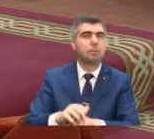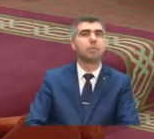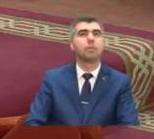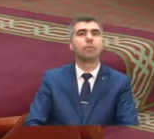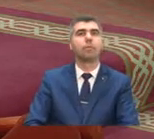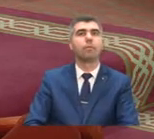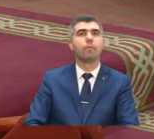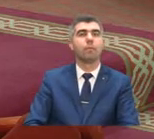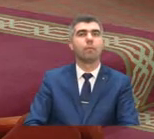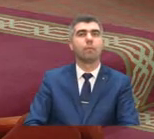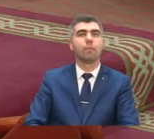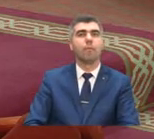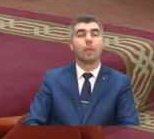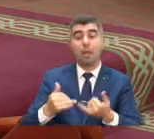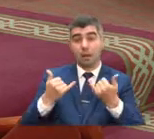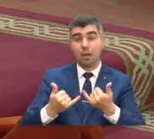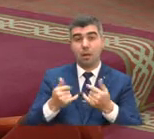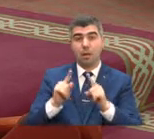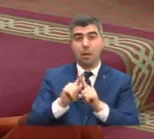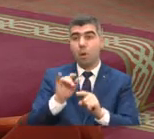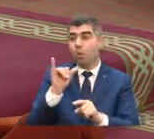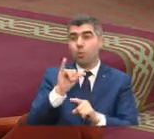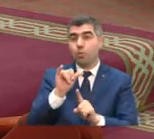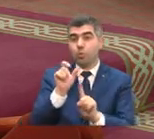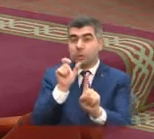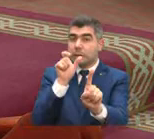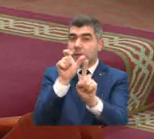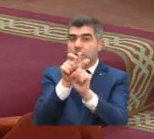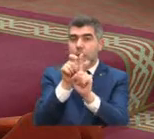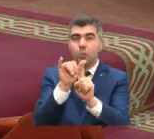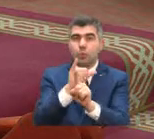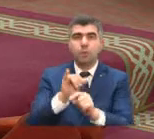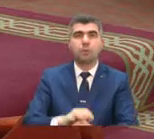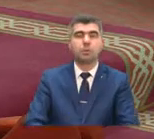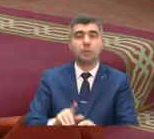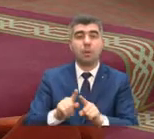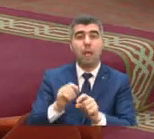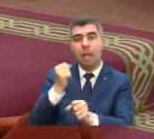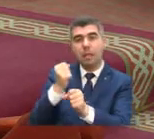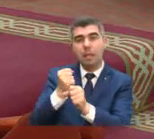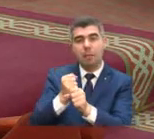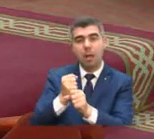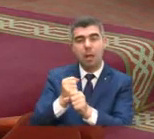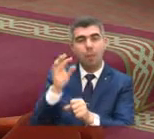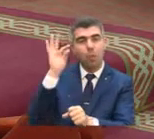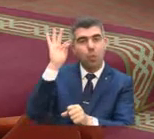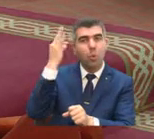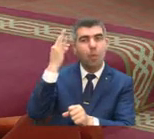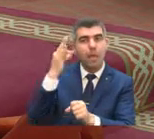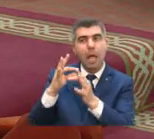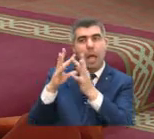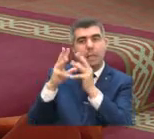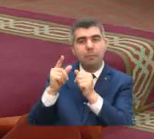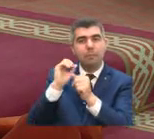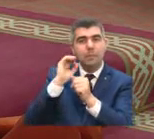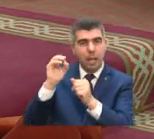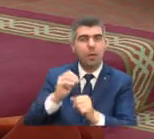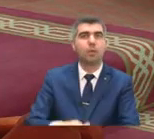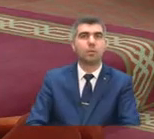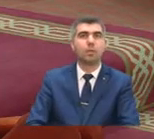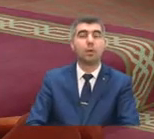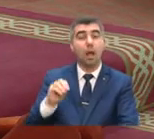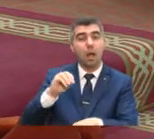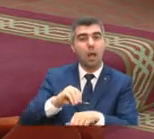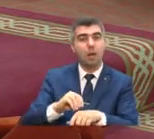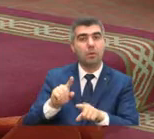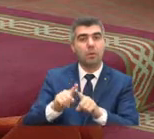فيما يخص الاستهداف خدمنا مع خبراء ديال المندوبيه الساميه للتخطيط ومع